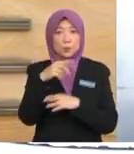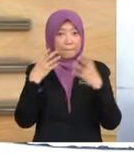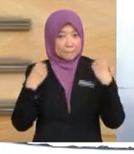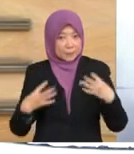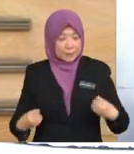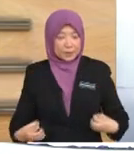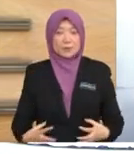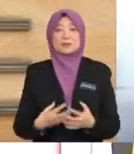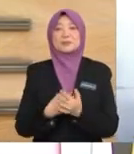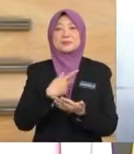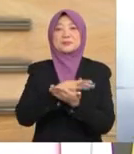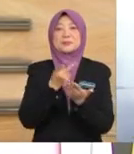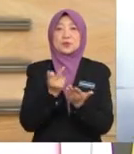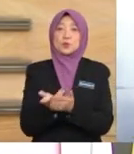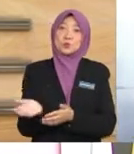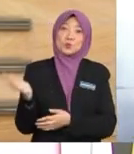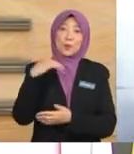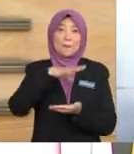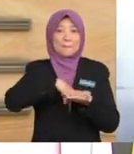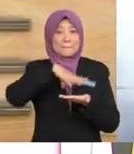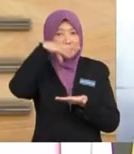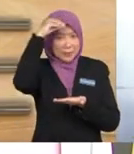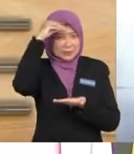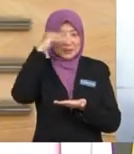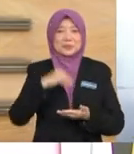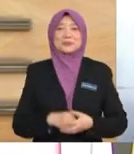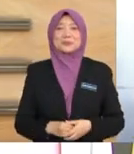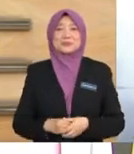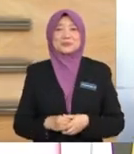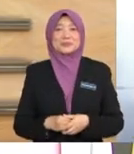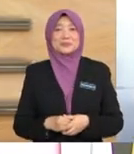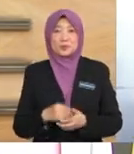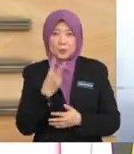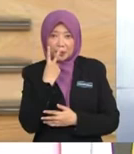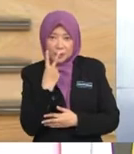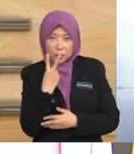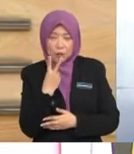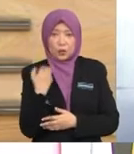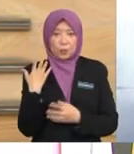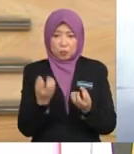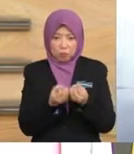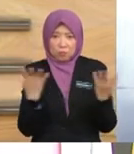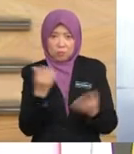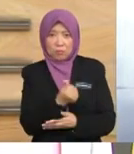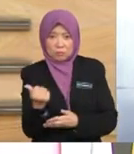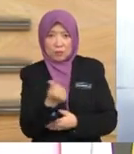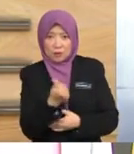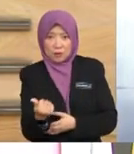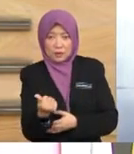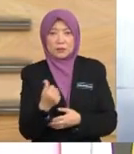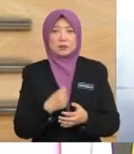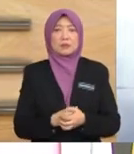kita belajar. Boleh, Cikgu. Okey Rina. Yeah. Cuba Rina tengok kat sini ada banyak peralatan, kan? Banyak sangat,